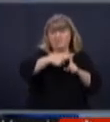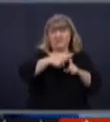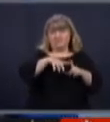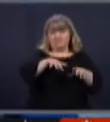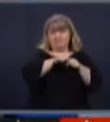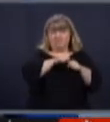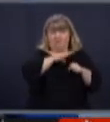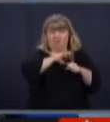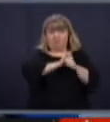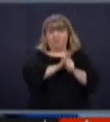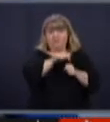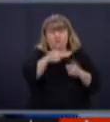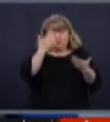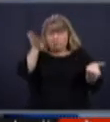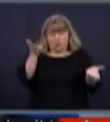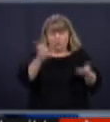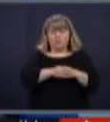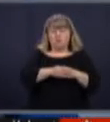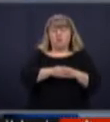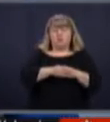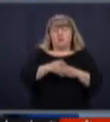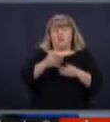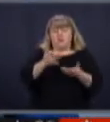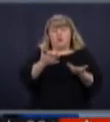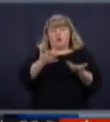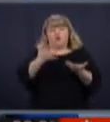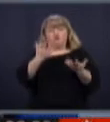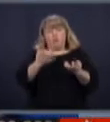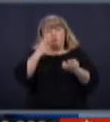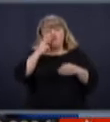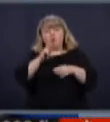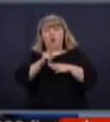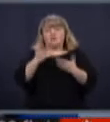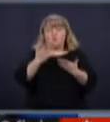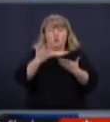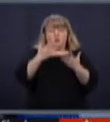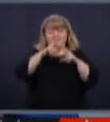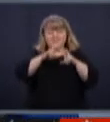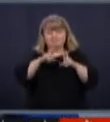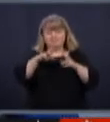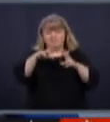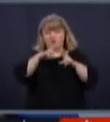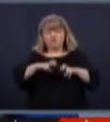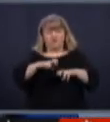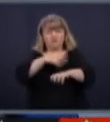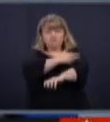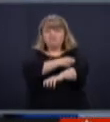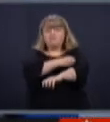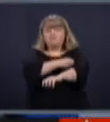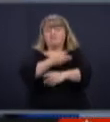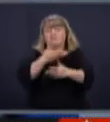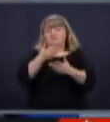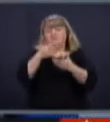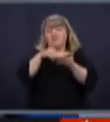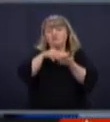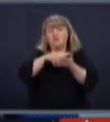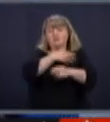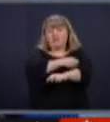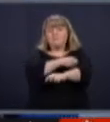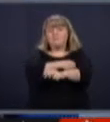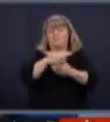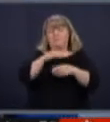je pense que ce qui s'en vient, c'est vraiment les études séroépidémiologiques qui vont nous permettre de dire, selon le type d'anticorps, c'est-tu un anticorps récent